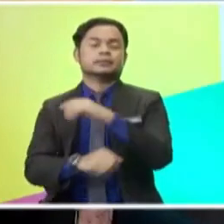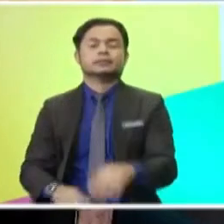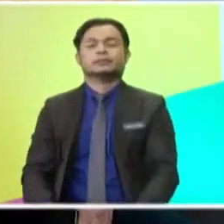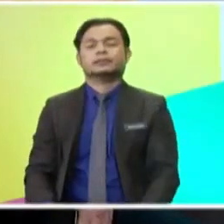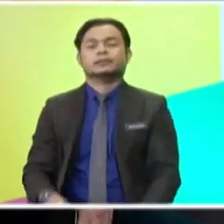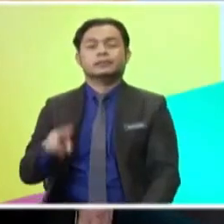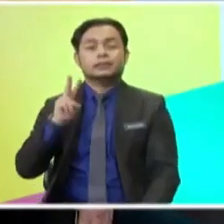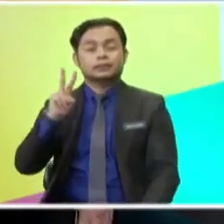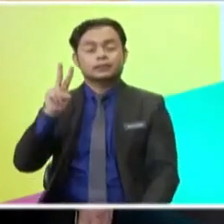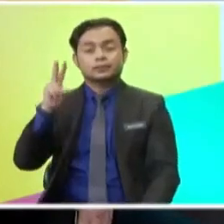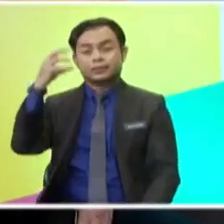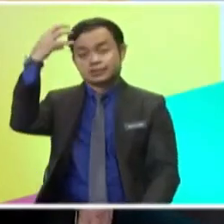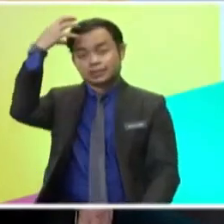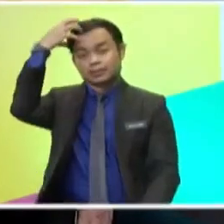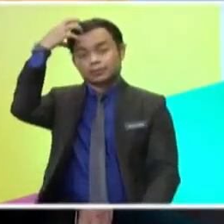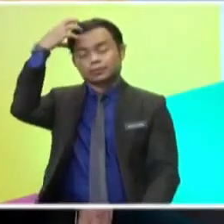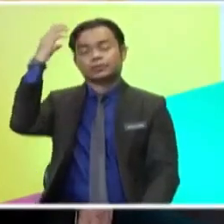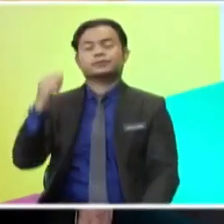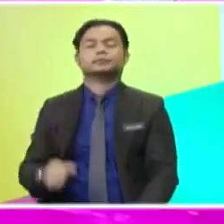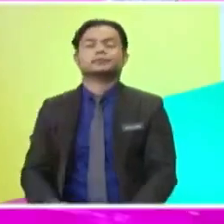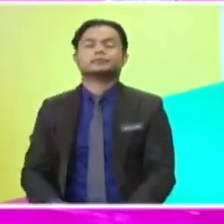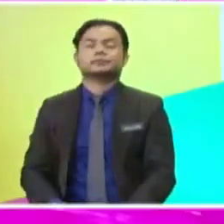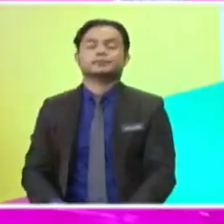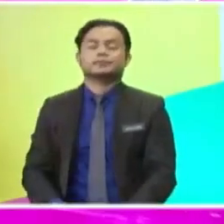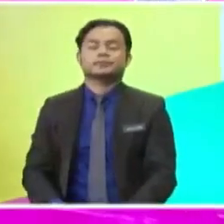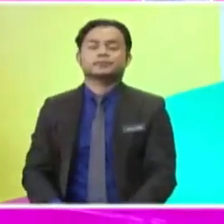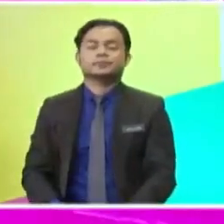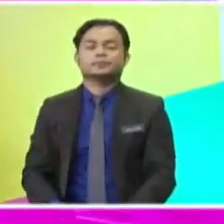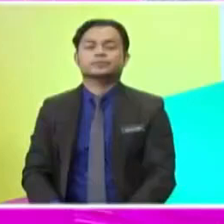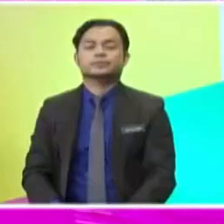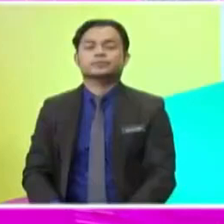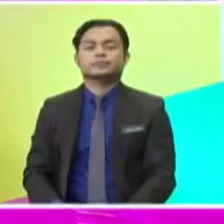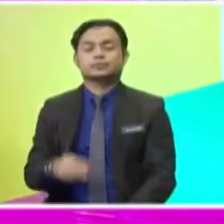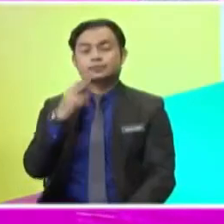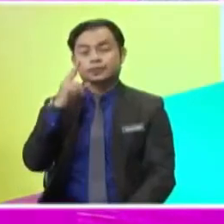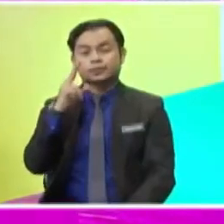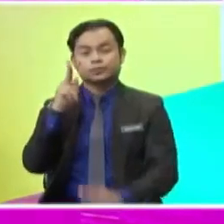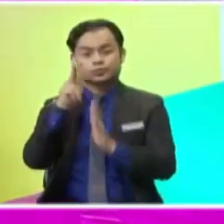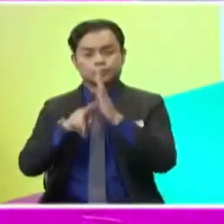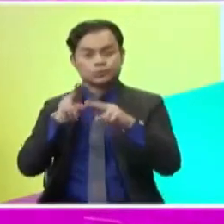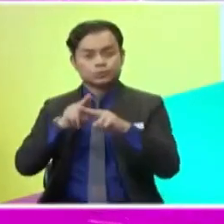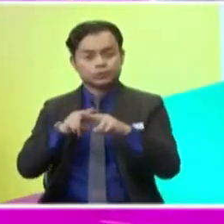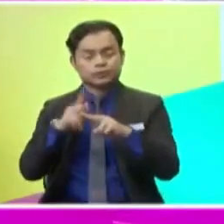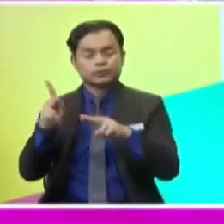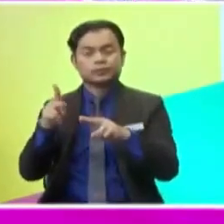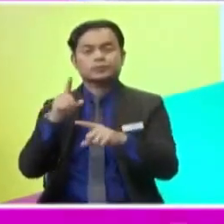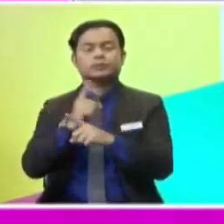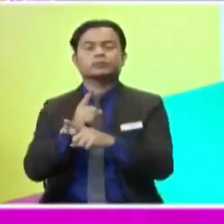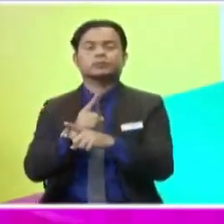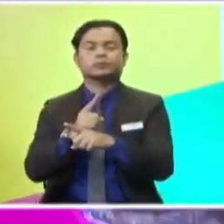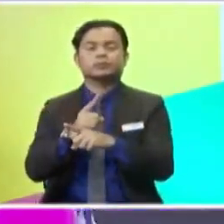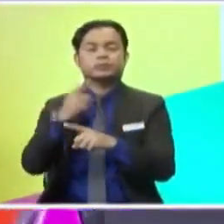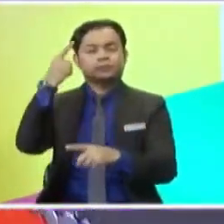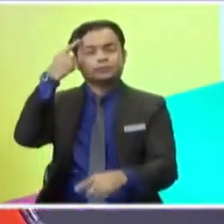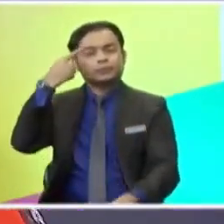Yuyu. Selangor. Selangor. Kita tengok kedudukannya. Murid-murid tengok, ya, kedudukannya. Okey, yang ketiga? Perlis, Cikgu. Perlis. Nah, dia terus terbang